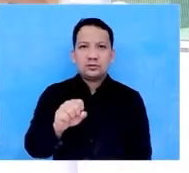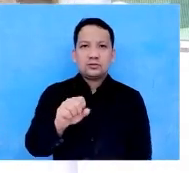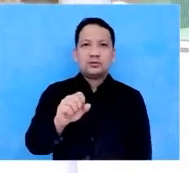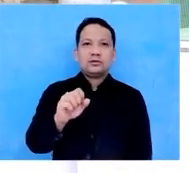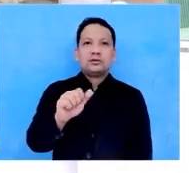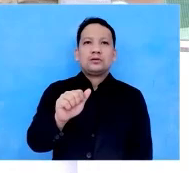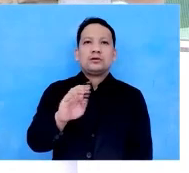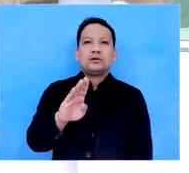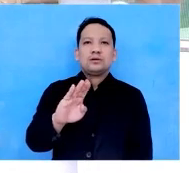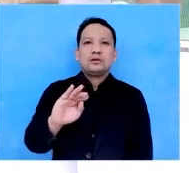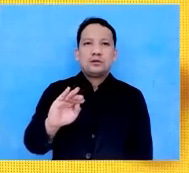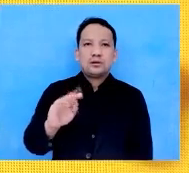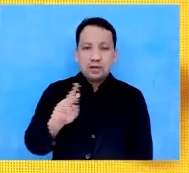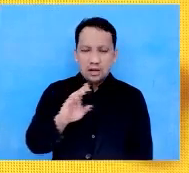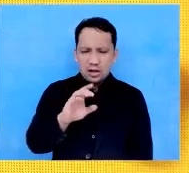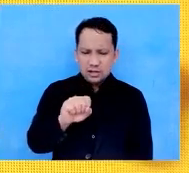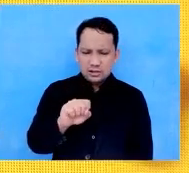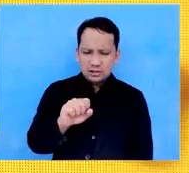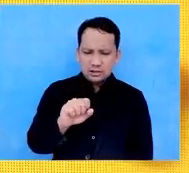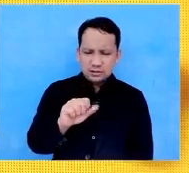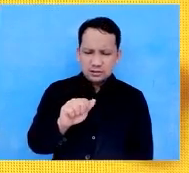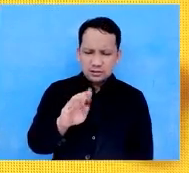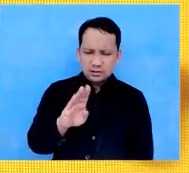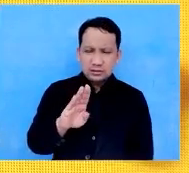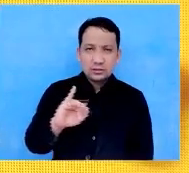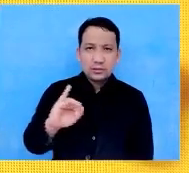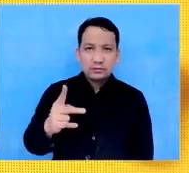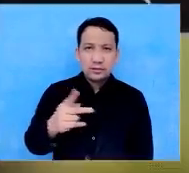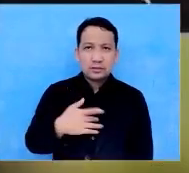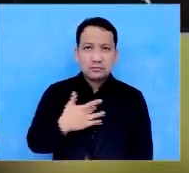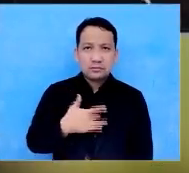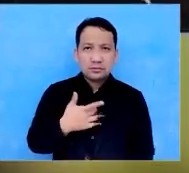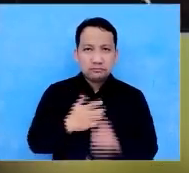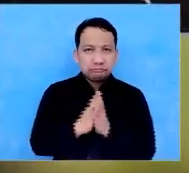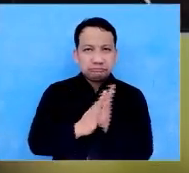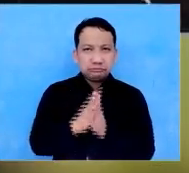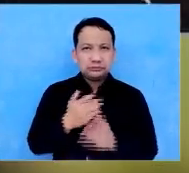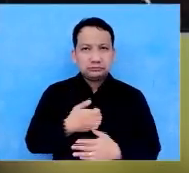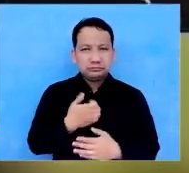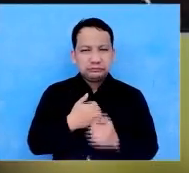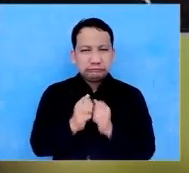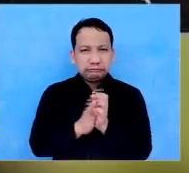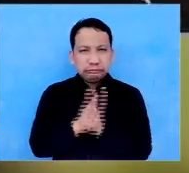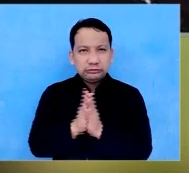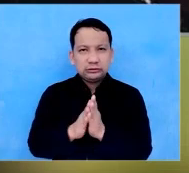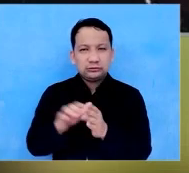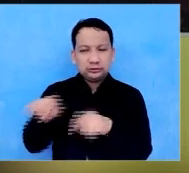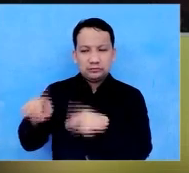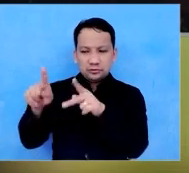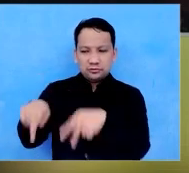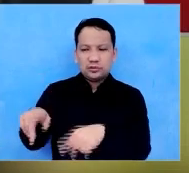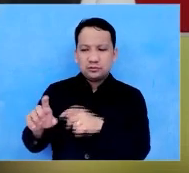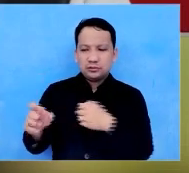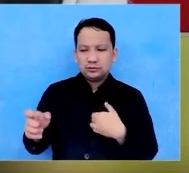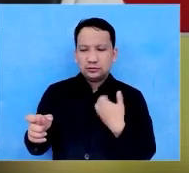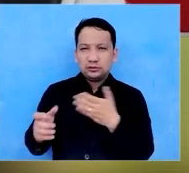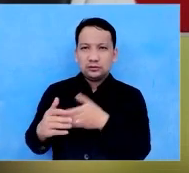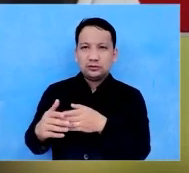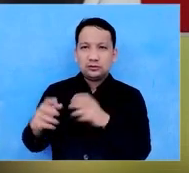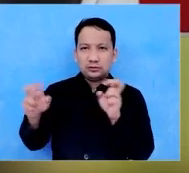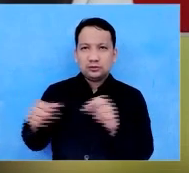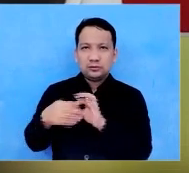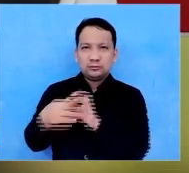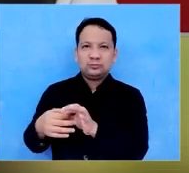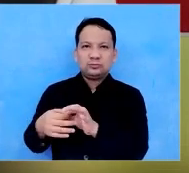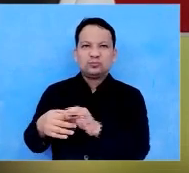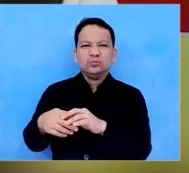is actually tungkol sa emotion na nararamdaman natin towards a special someone. So this song is entirely about that.